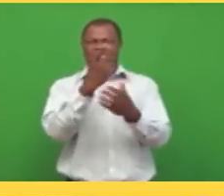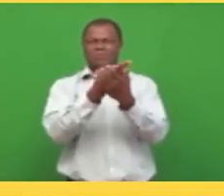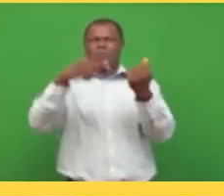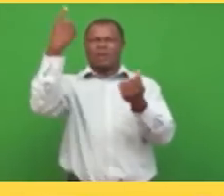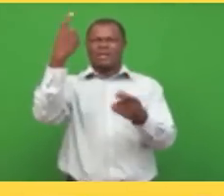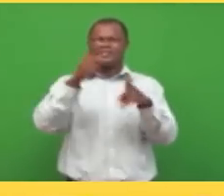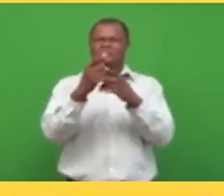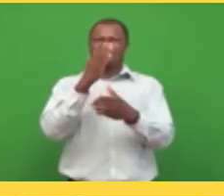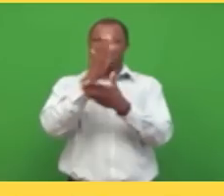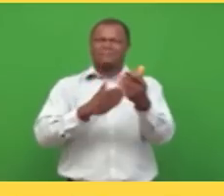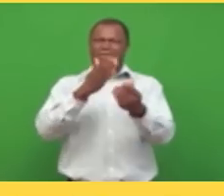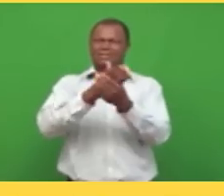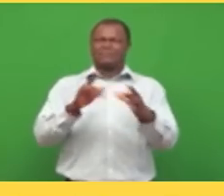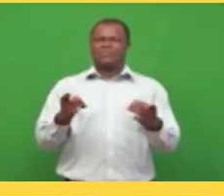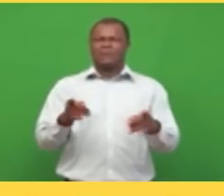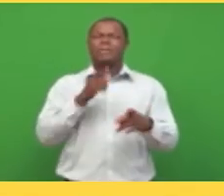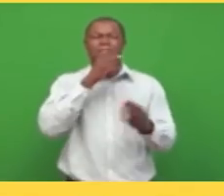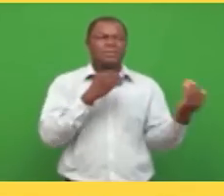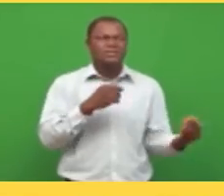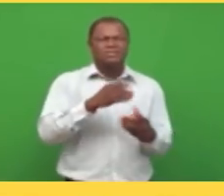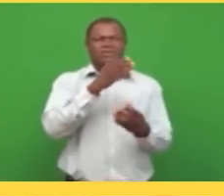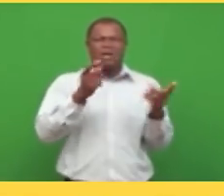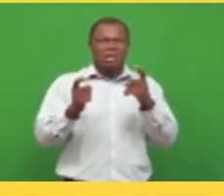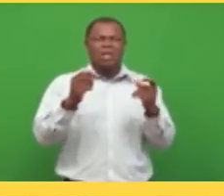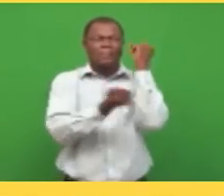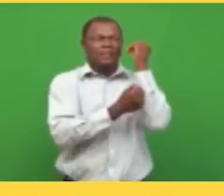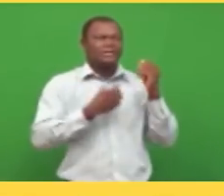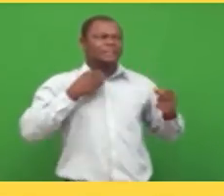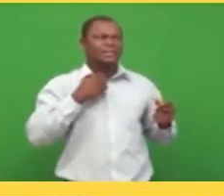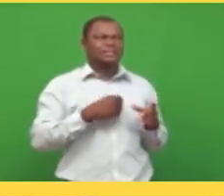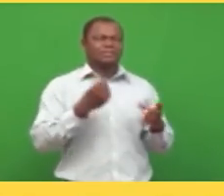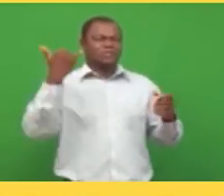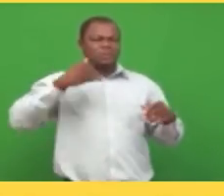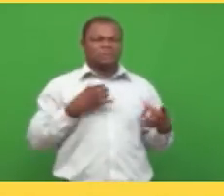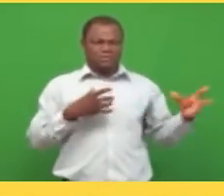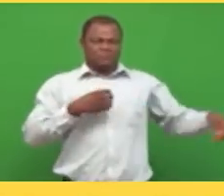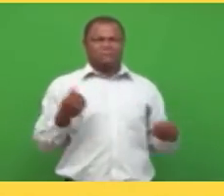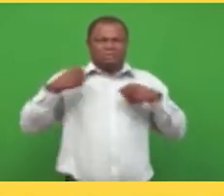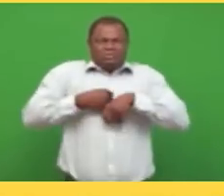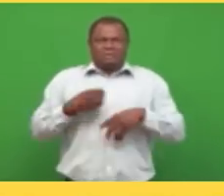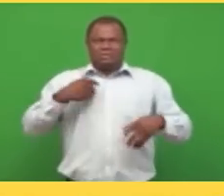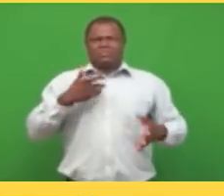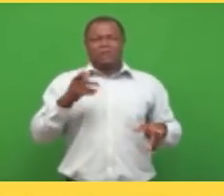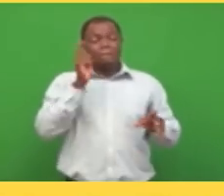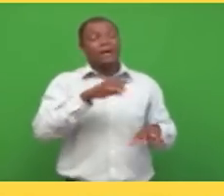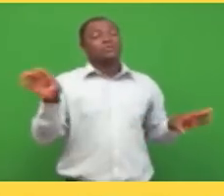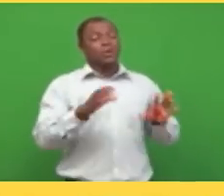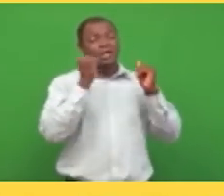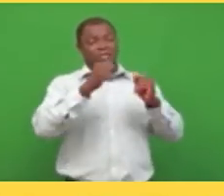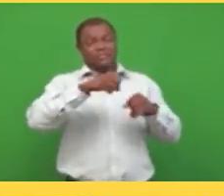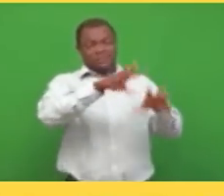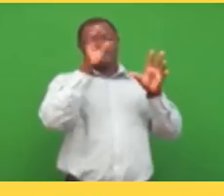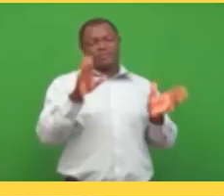kwazvo vana baba mudiki haikuonai kusvikira muchinetsana nana mai guru matora sheti yamukoma yanga yakapfekwa nezuro matora chino hanzi